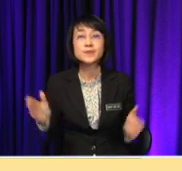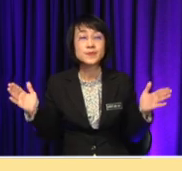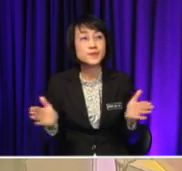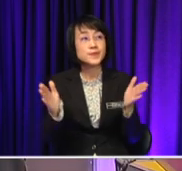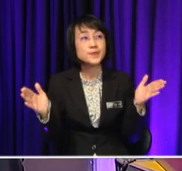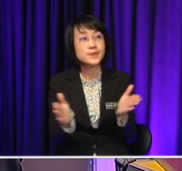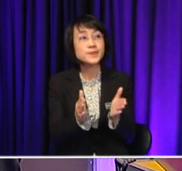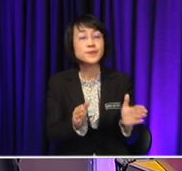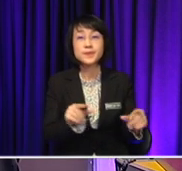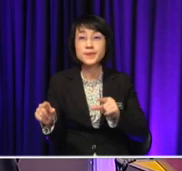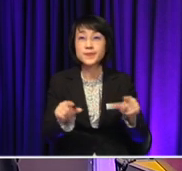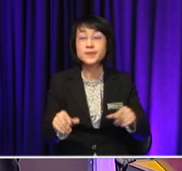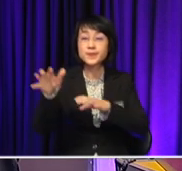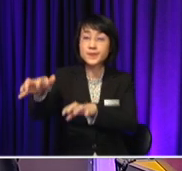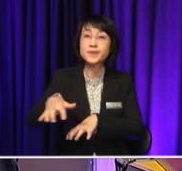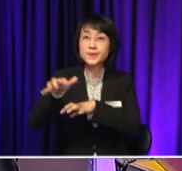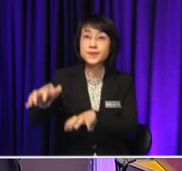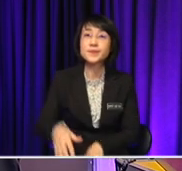dia panas 16